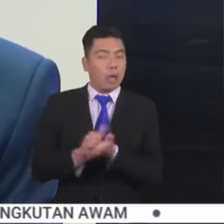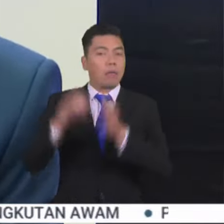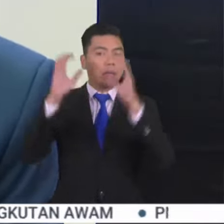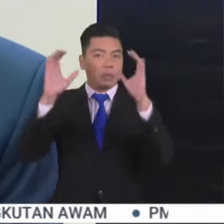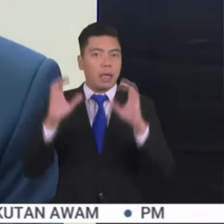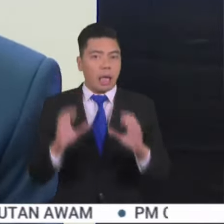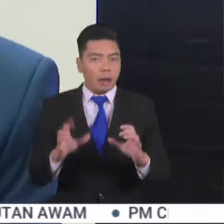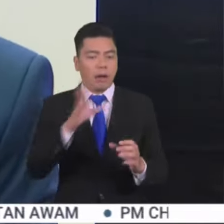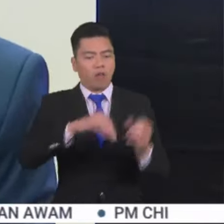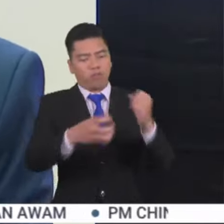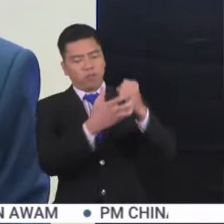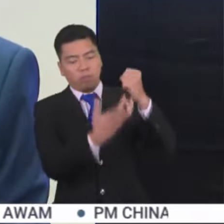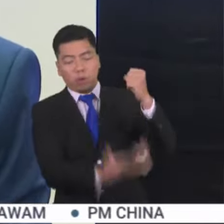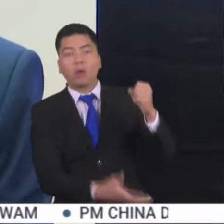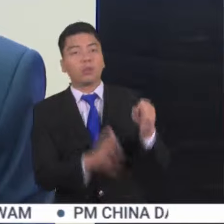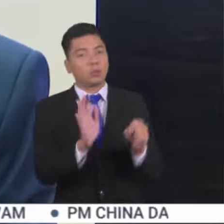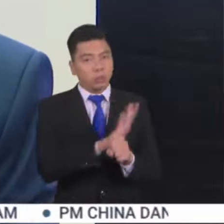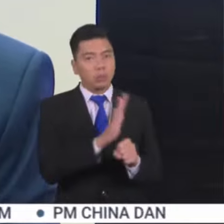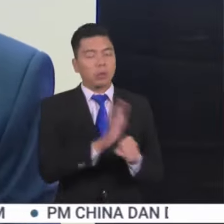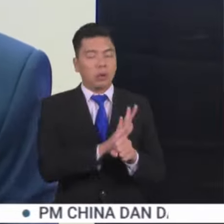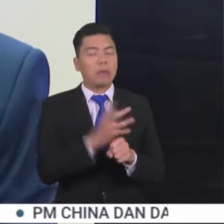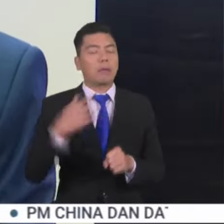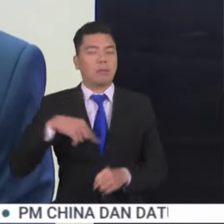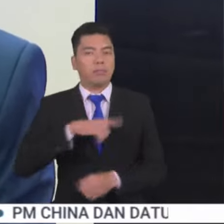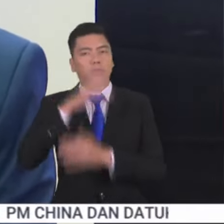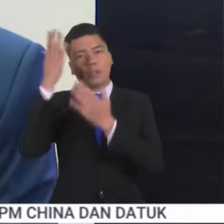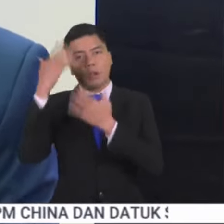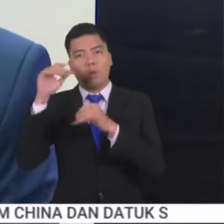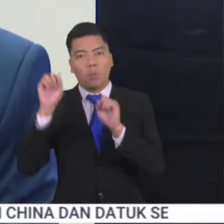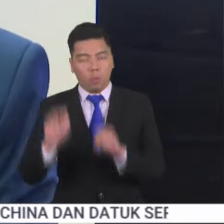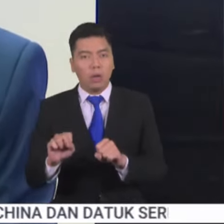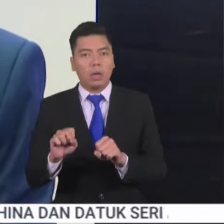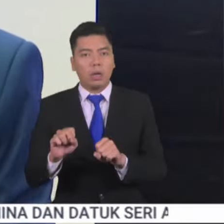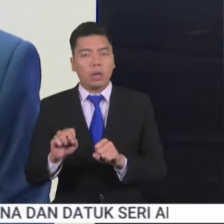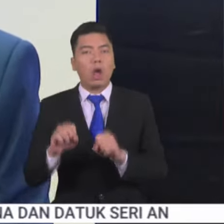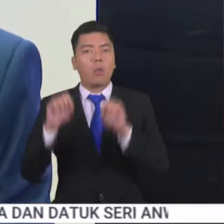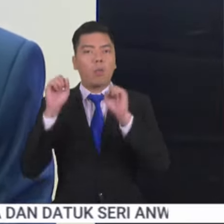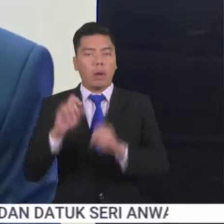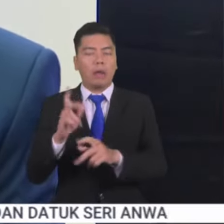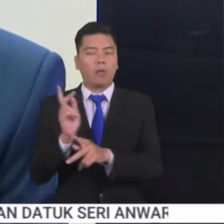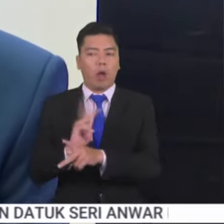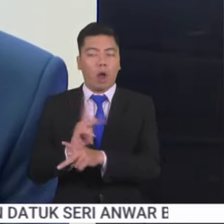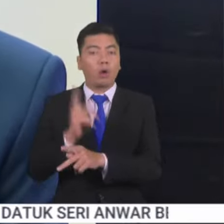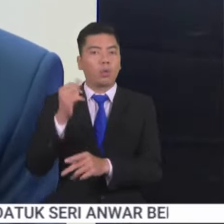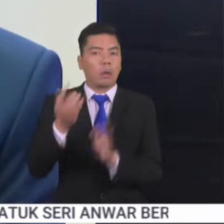bekalan yang mencukupi, kita harap kita dapat mengekang isu kenaikan harga.